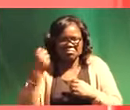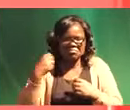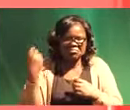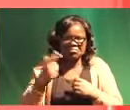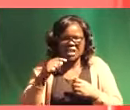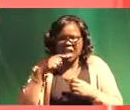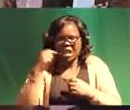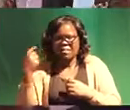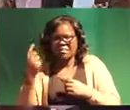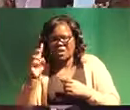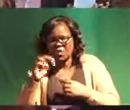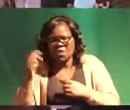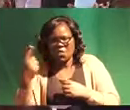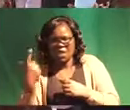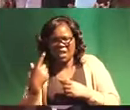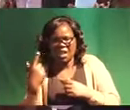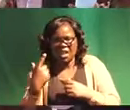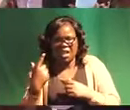North Ramli.